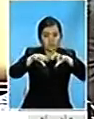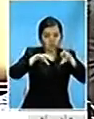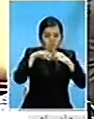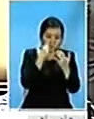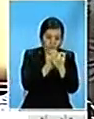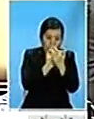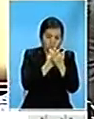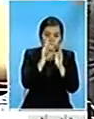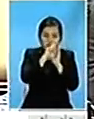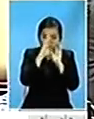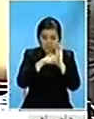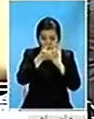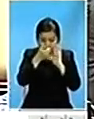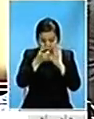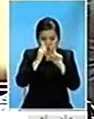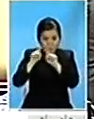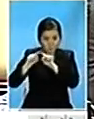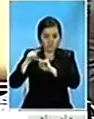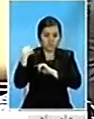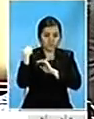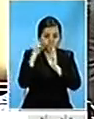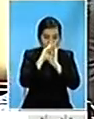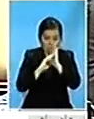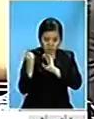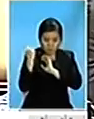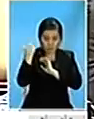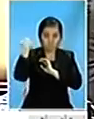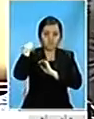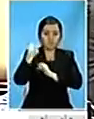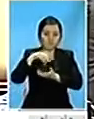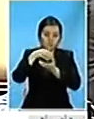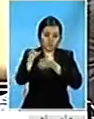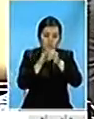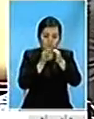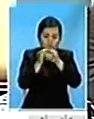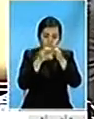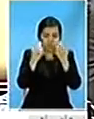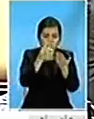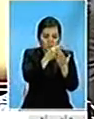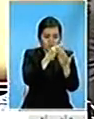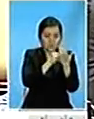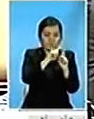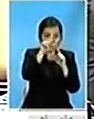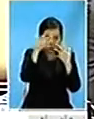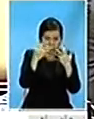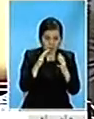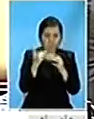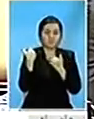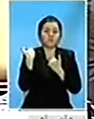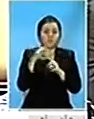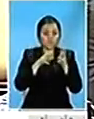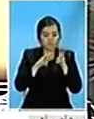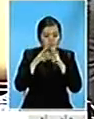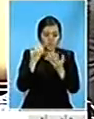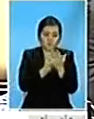างมีวินัยซึ่งที่จริงแล้วเป็นประเด็นที่ได้อภิปรายไปแล้วแล้วก็พูดจาชี้แจงกันไปแล้วในวาระที่1 นะครับว่าเราจะมี